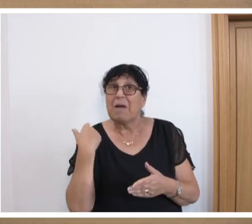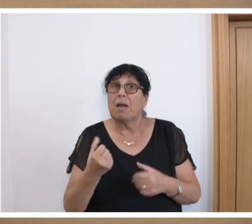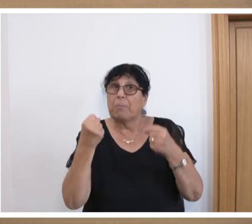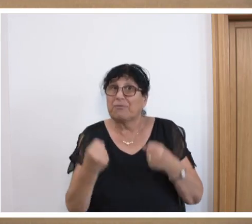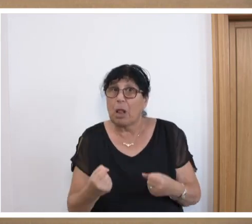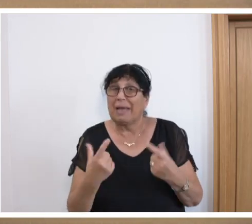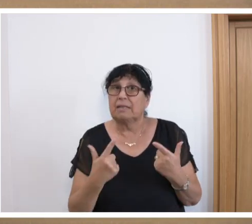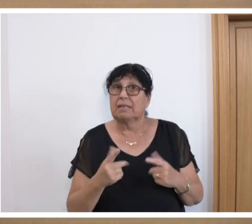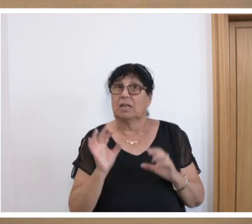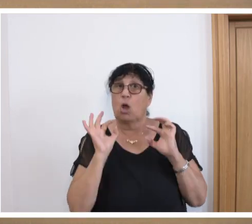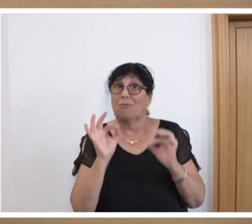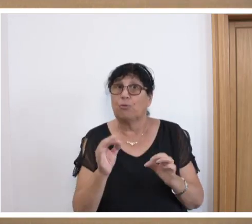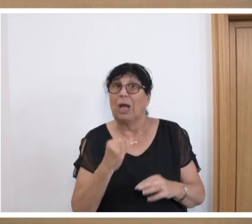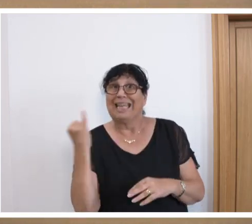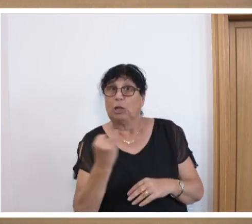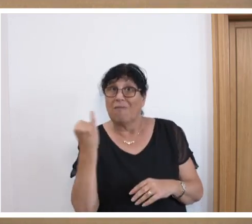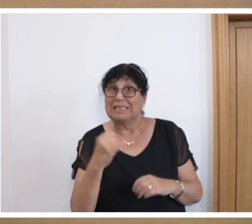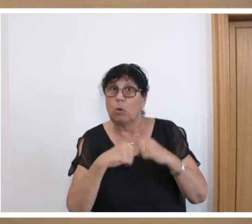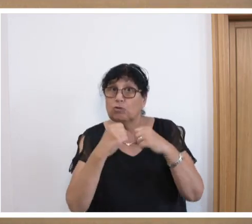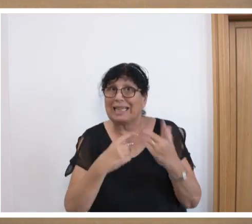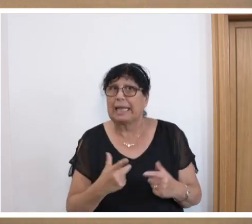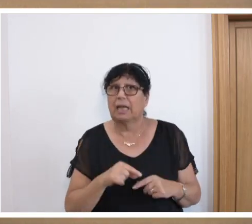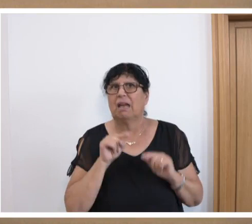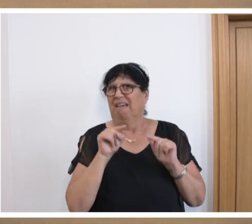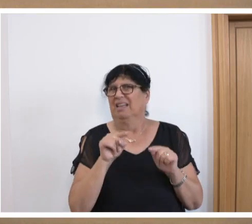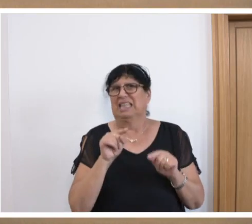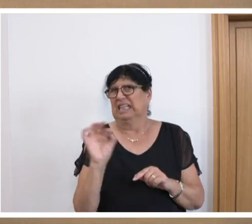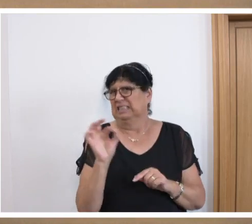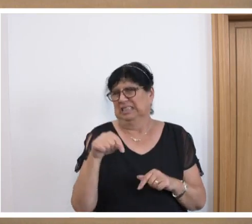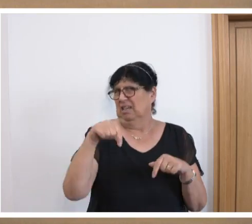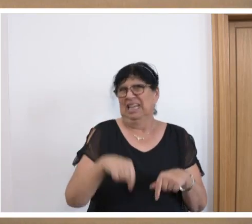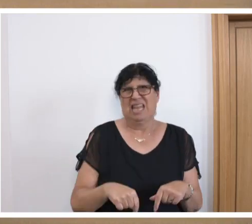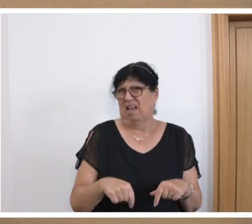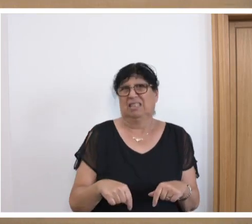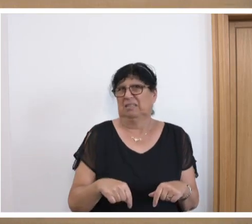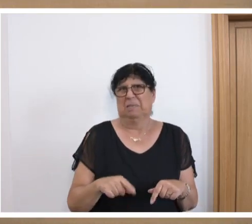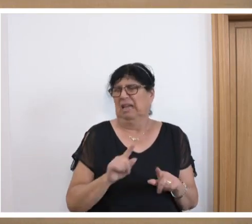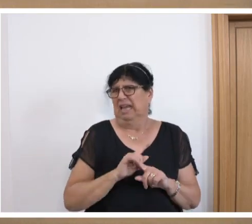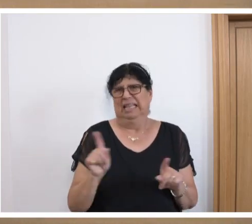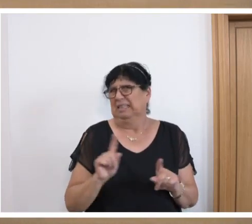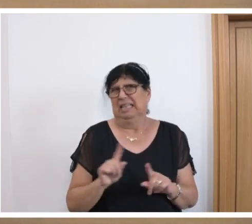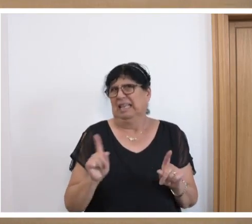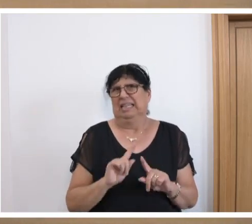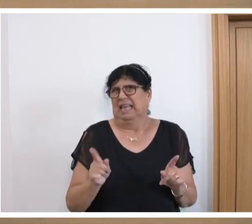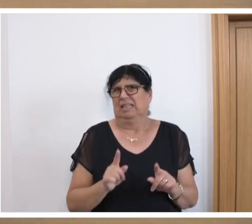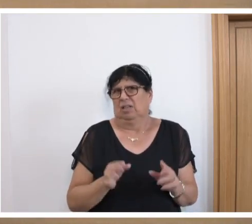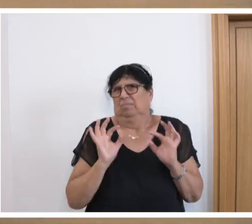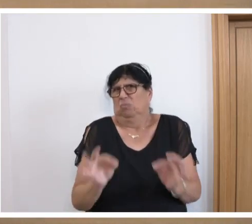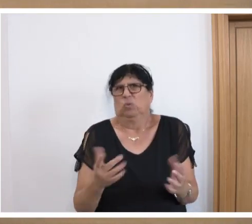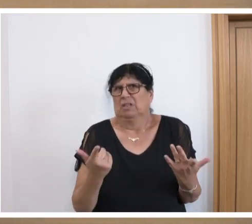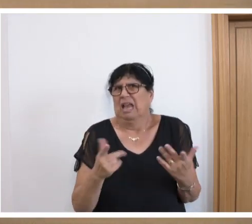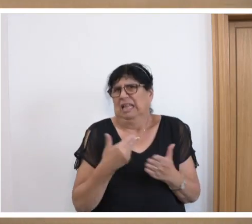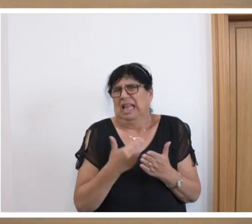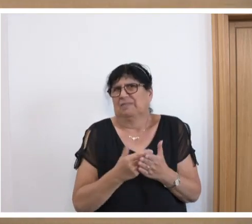Bevollmächtigten für Innovationsstrategie mit rein. Das ist an dieser Stelle völlig unangebracht und von daher weisen wir